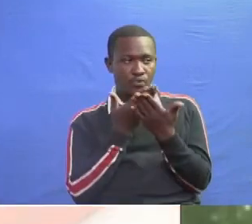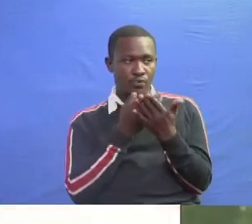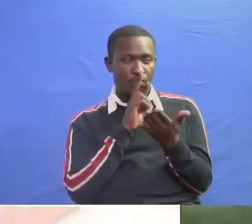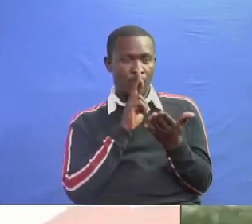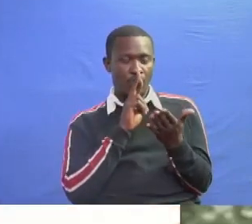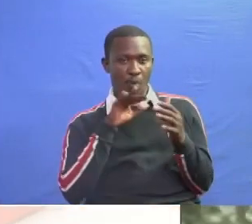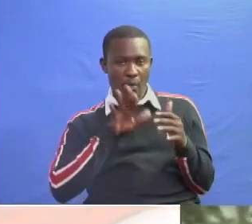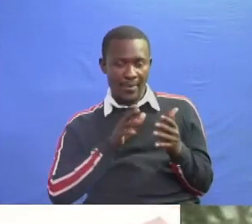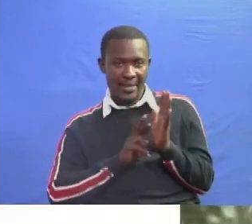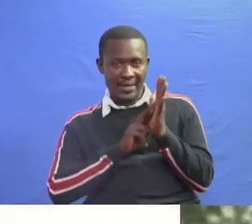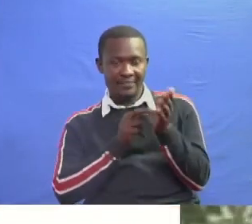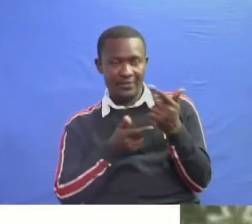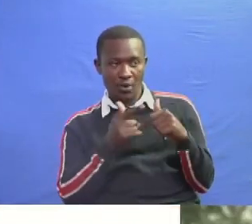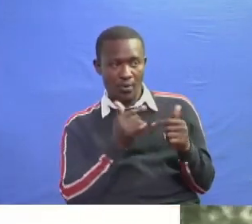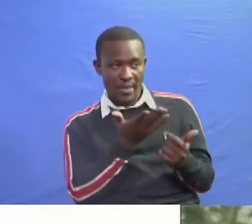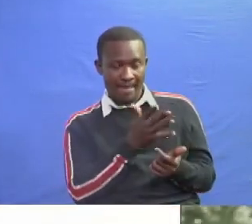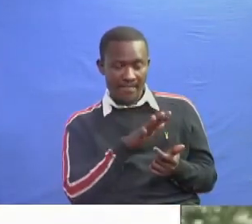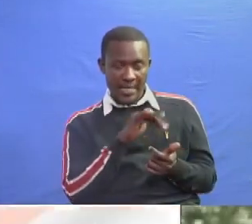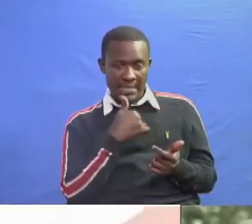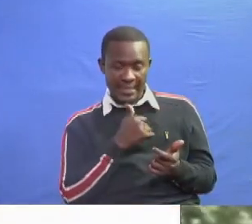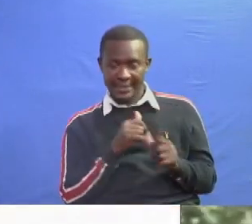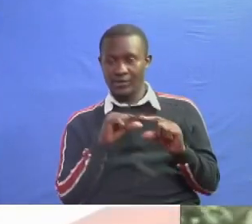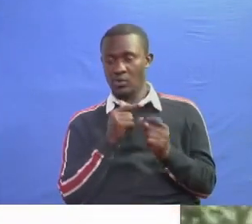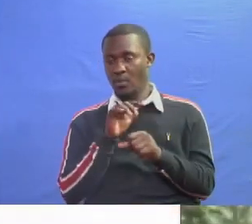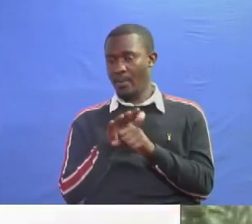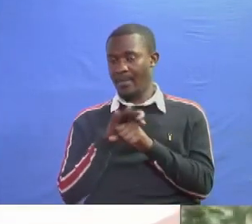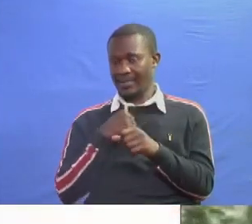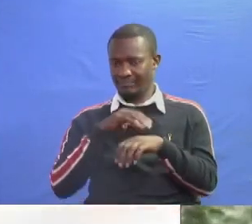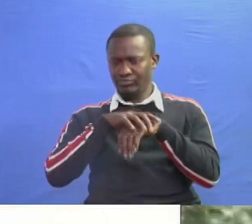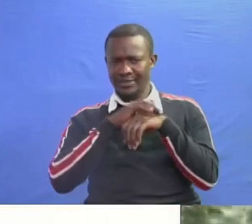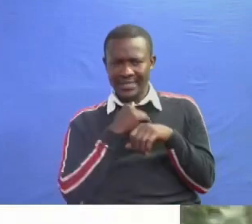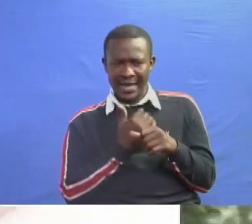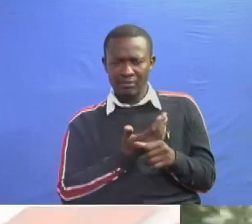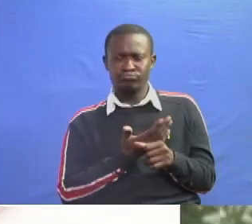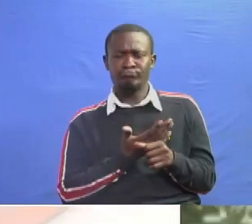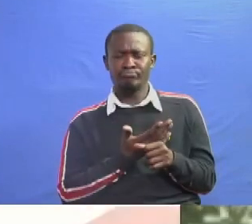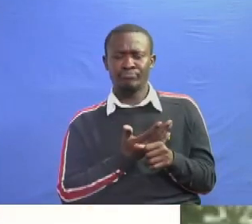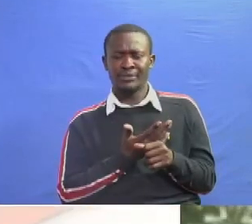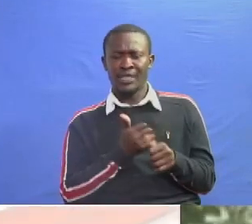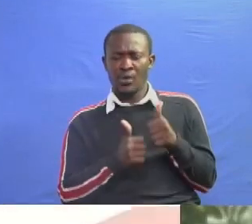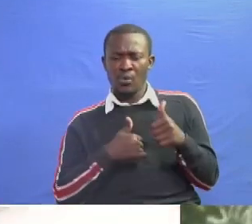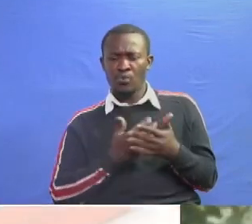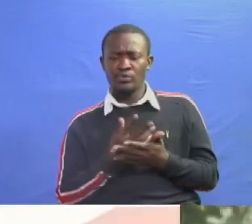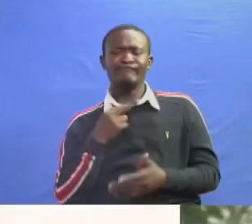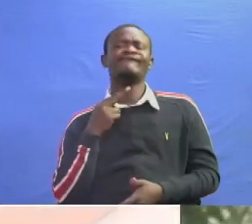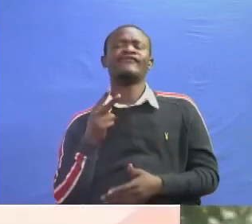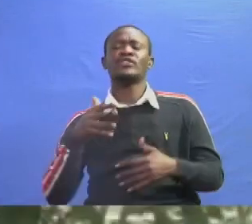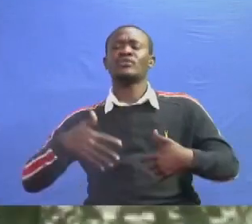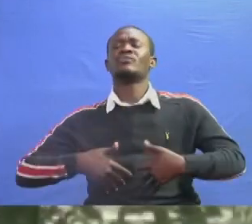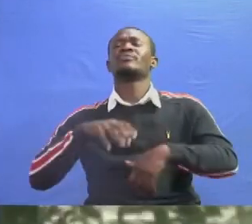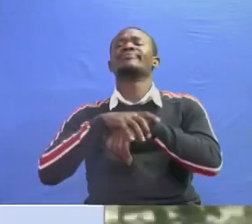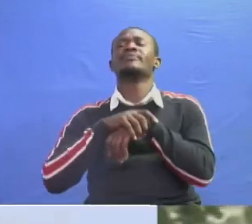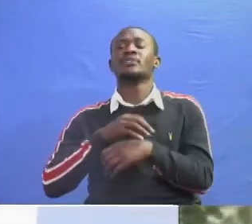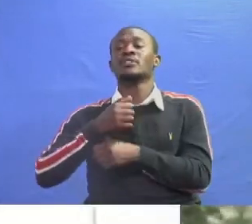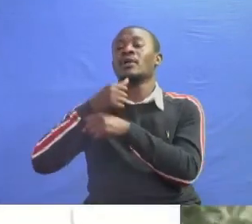Aminadika leo, siku leo amefika maeneo ya Kipini na vikundi vingi vimepata usaidizi. Hata kikundi chetu ambao ni cha sauti ya vijana tumepata usaidizi